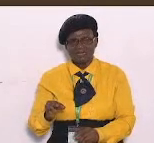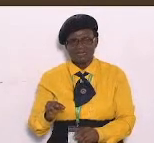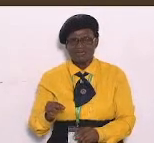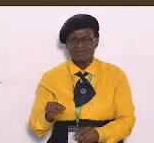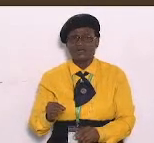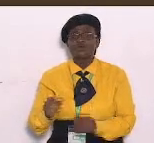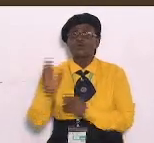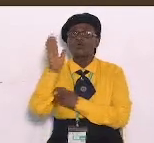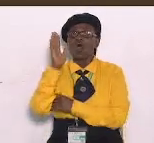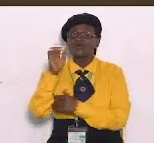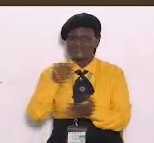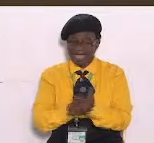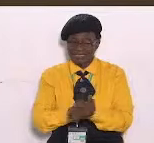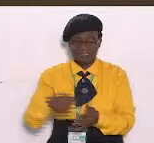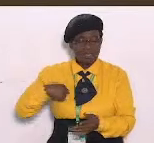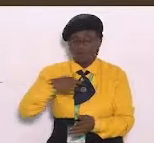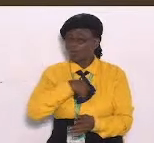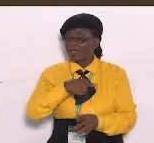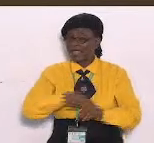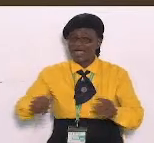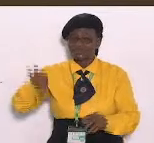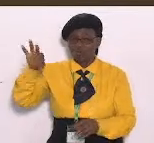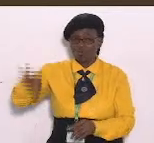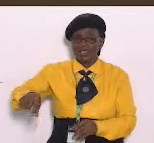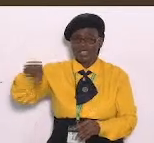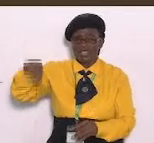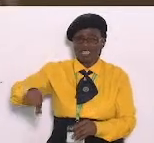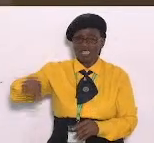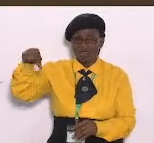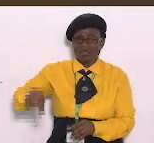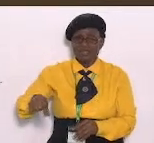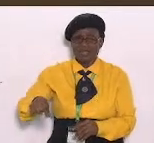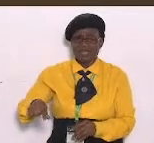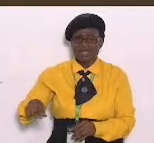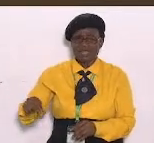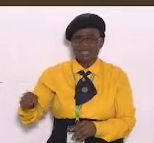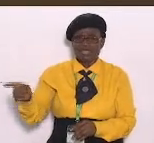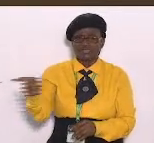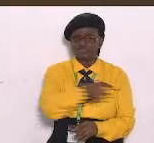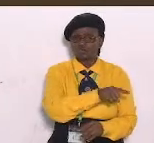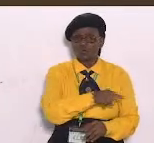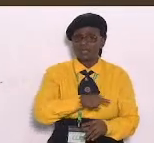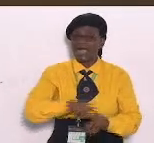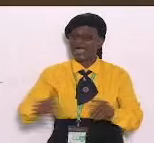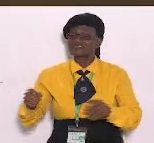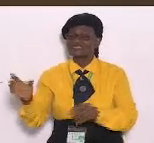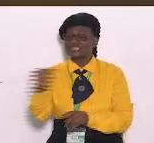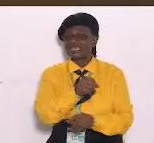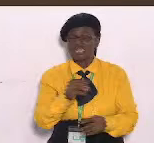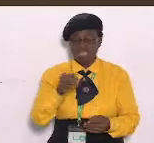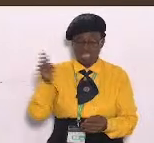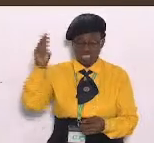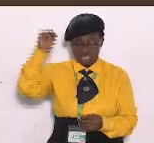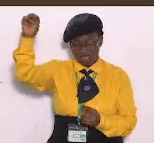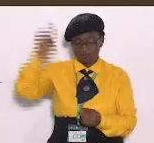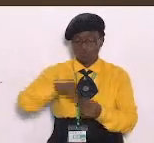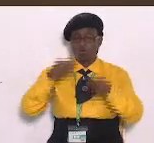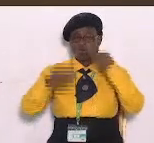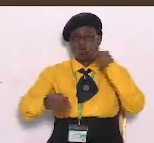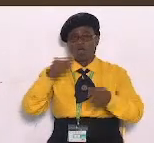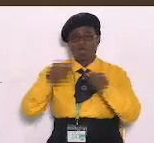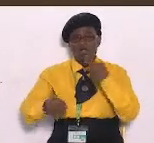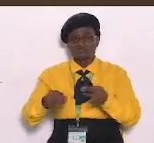veut le dieu que tu ne peux même pas questionner tu ne peux même pas l'amener au